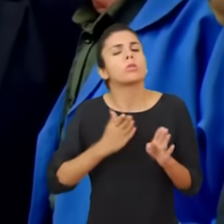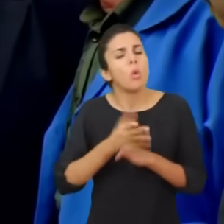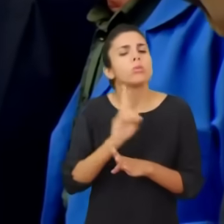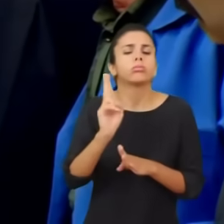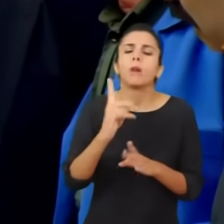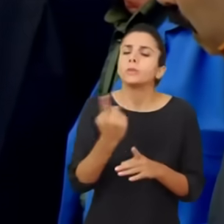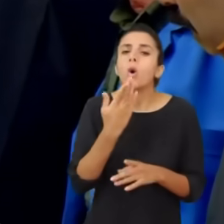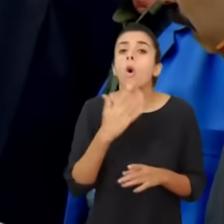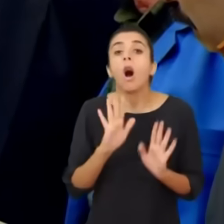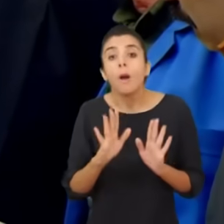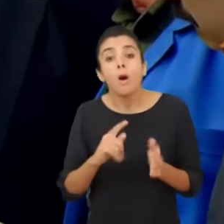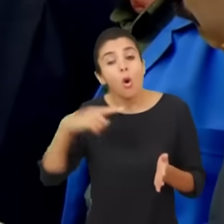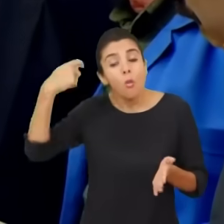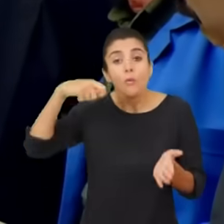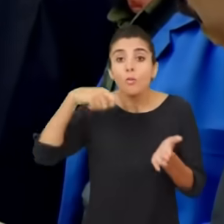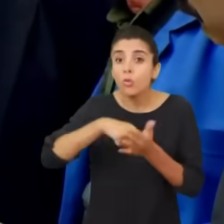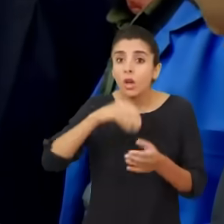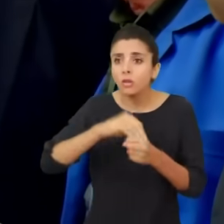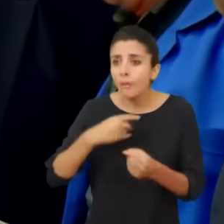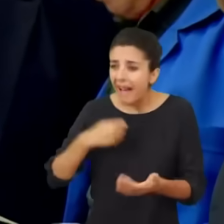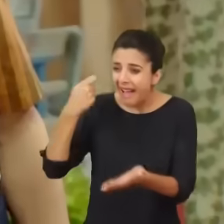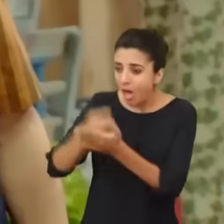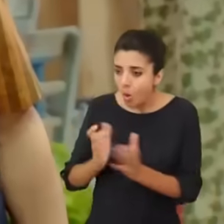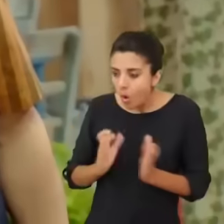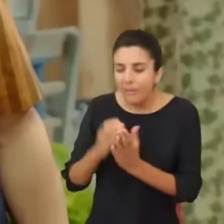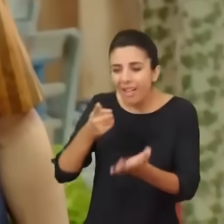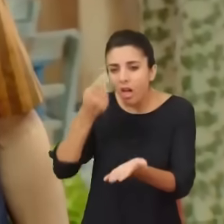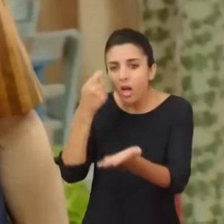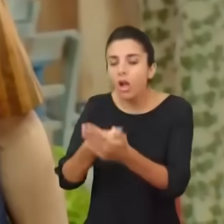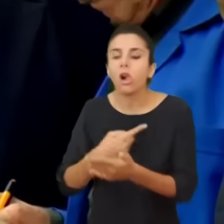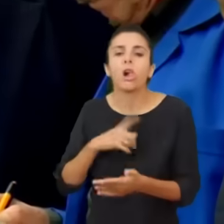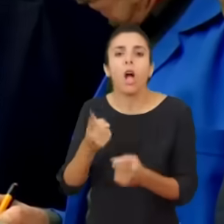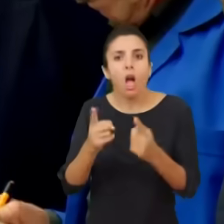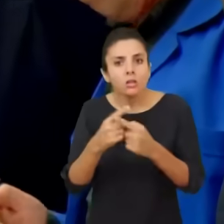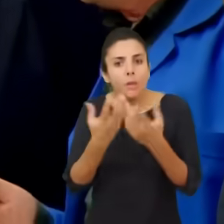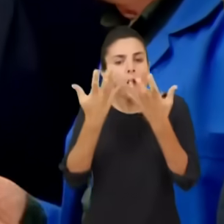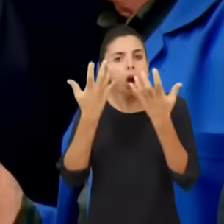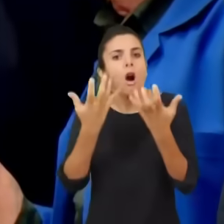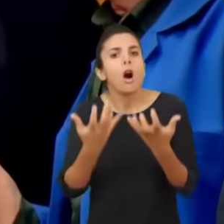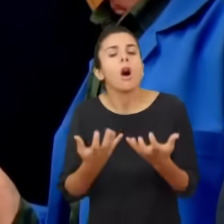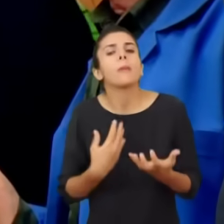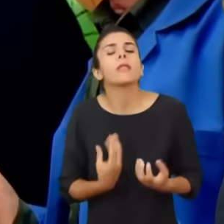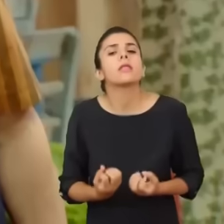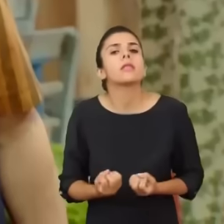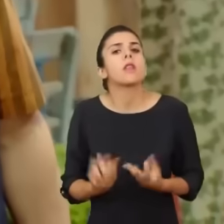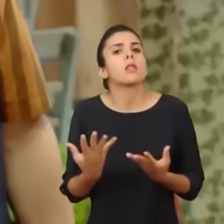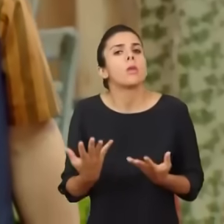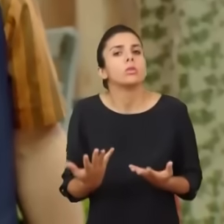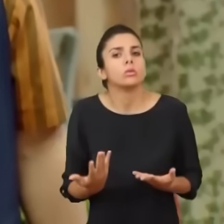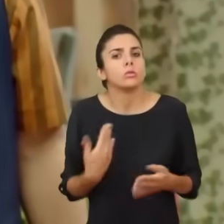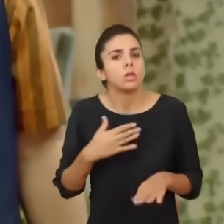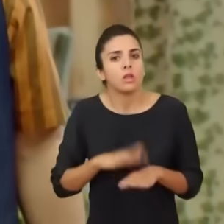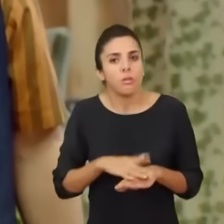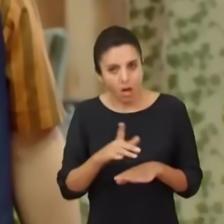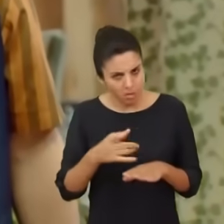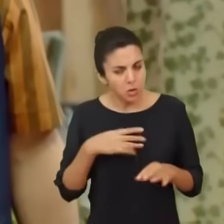da. Şimdi muhtarlık olarak biz bunu ödeyemeyiz ya. Yani bu hesabın altından kalkabilir miyiz ya biz? Ya Fevam